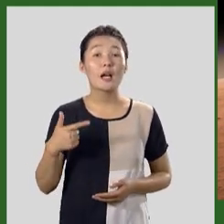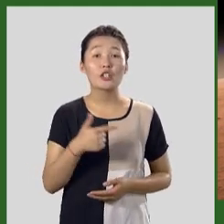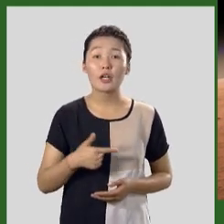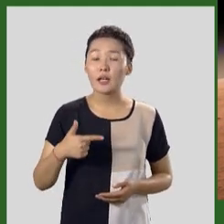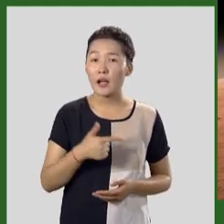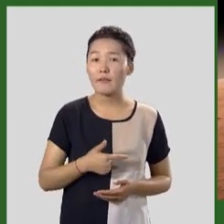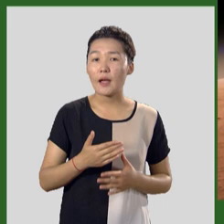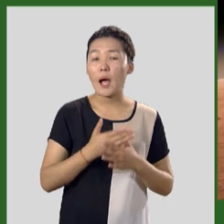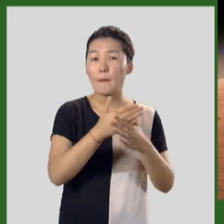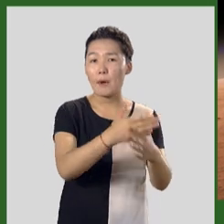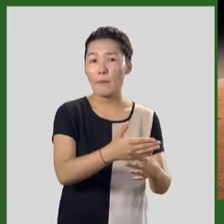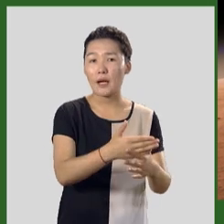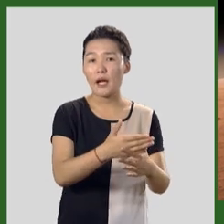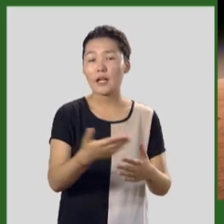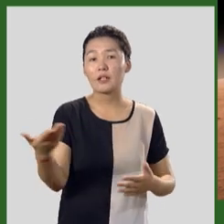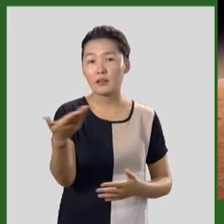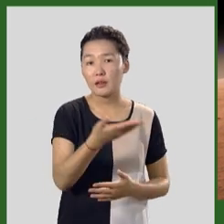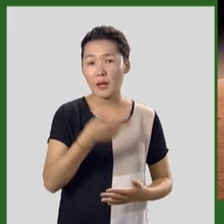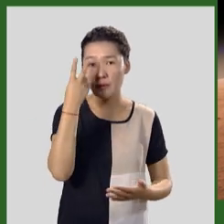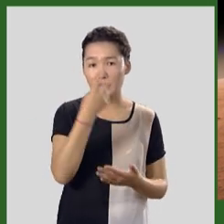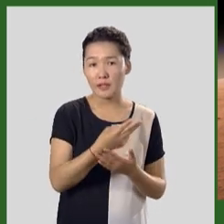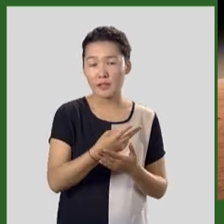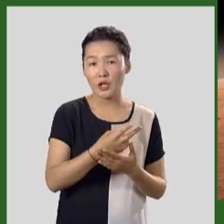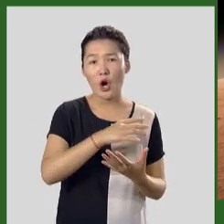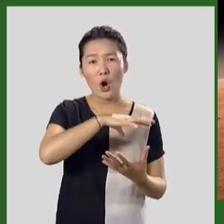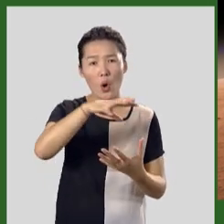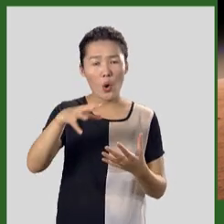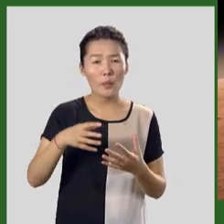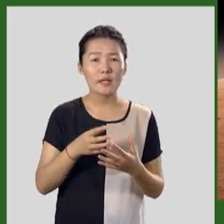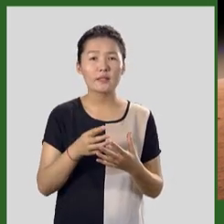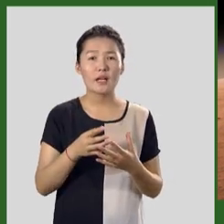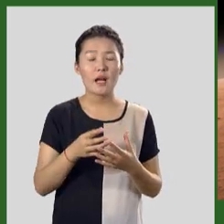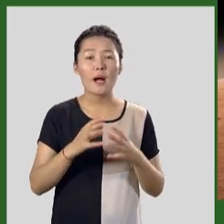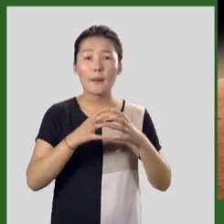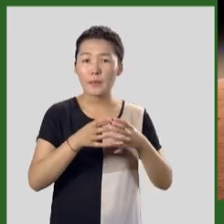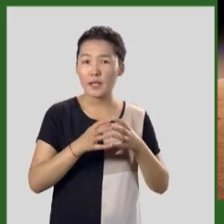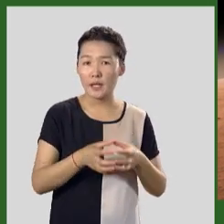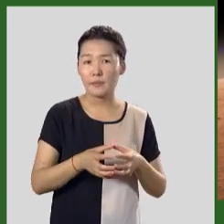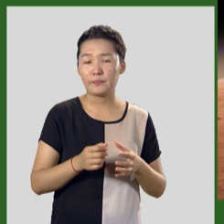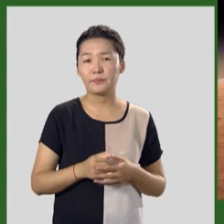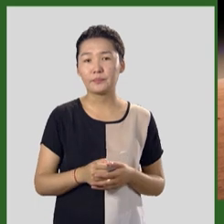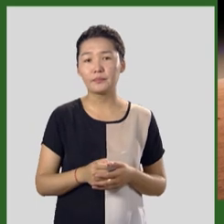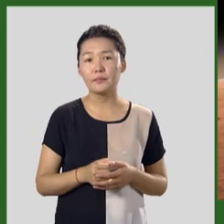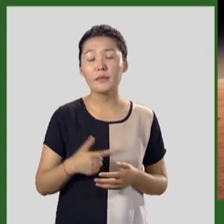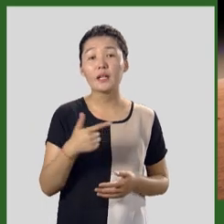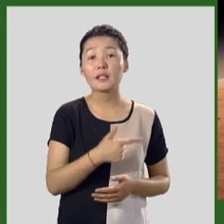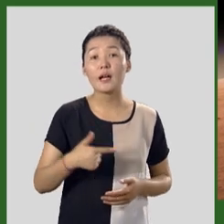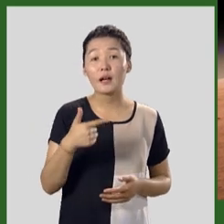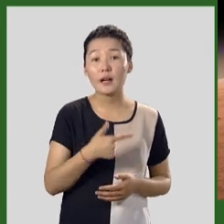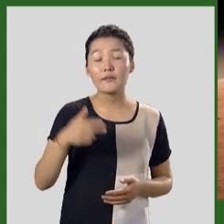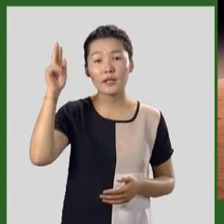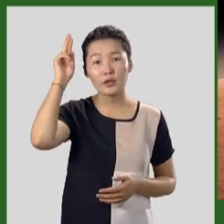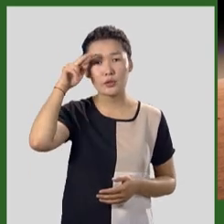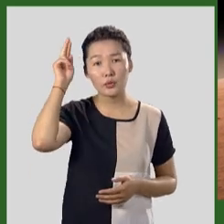География помогает нам видеть образ мира и ориентироваться в нем. География